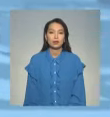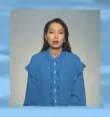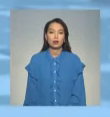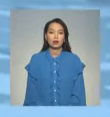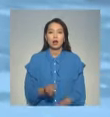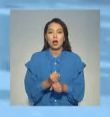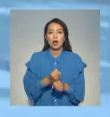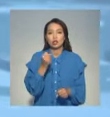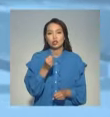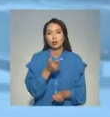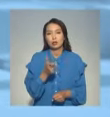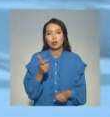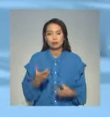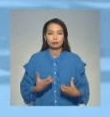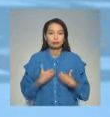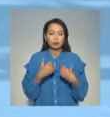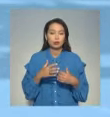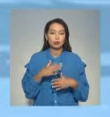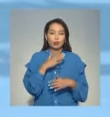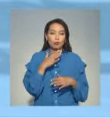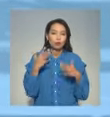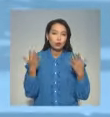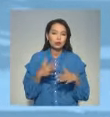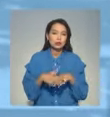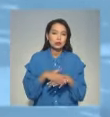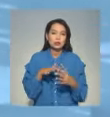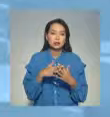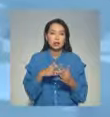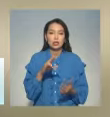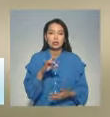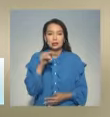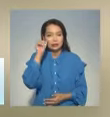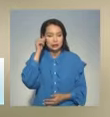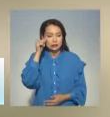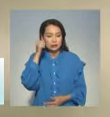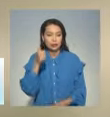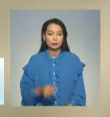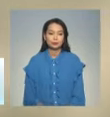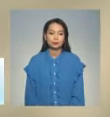Тем временем ожесточенная перестрелка взбудоражила целое село в Кыргызстане.